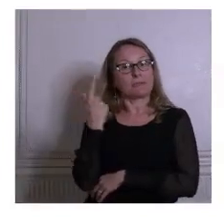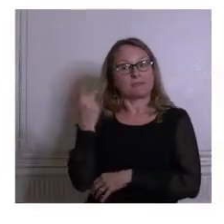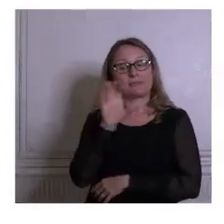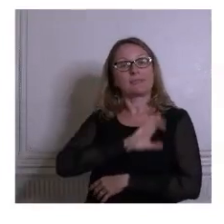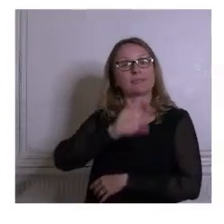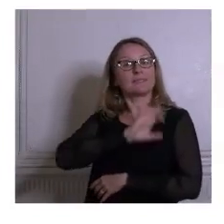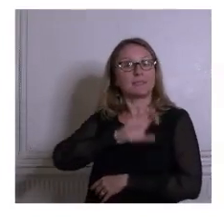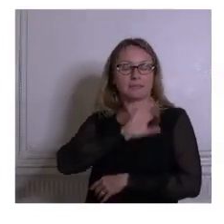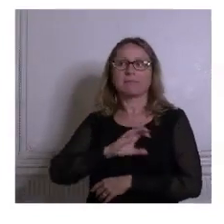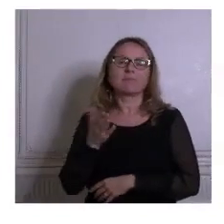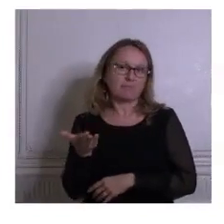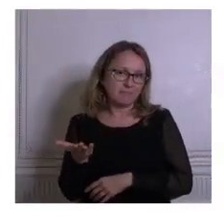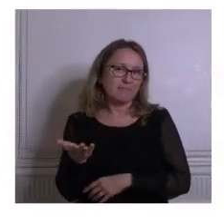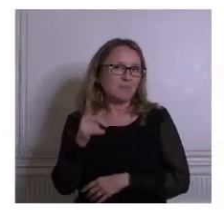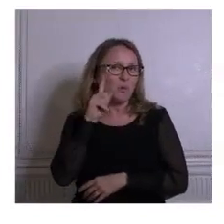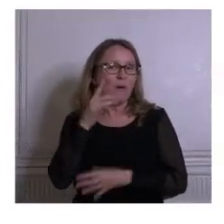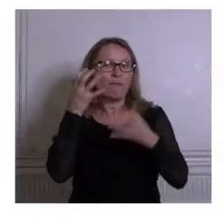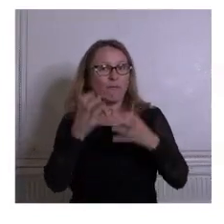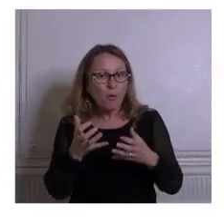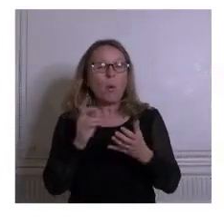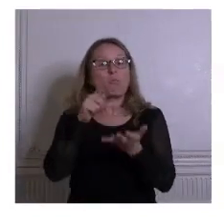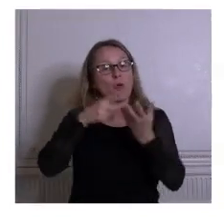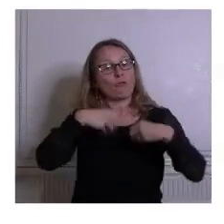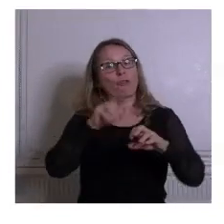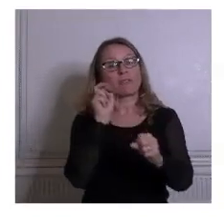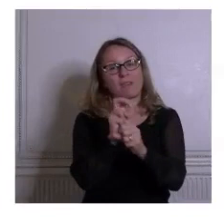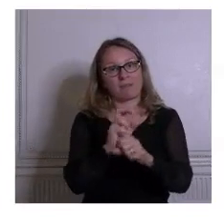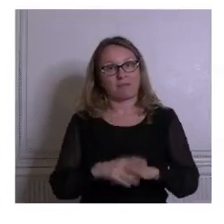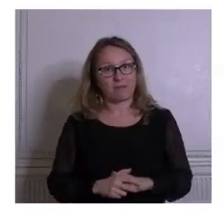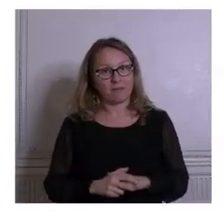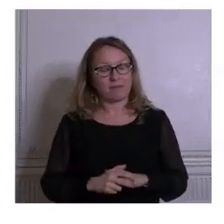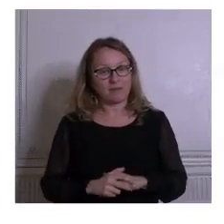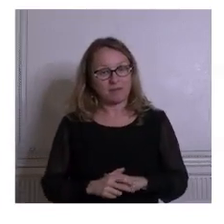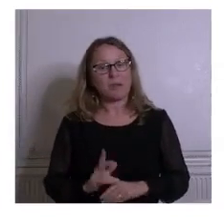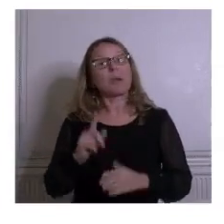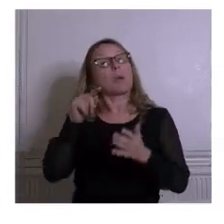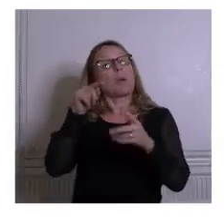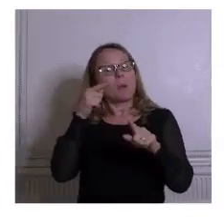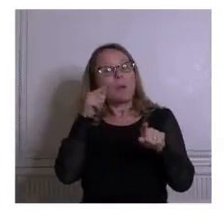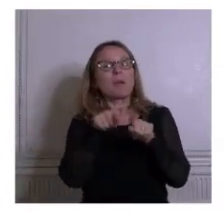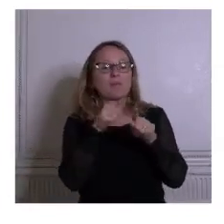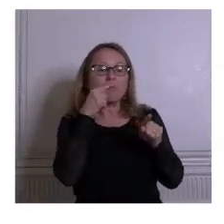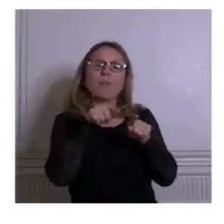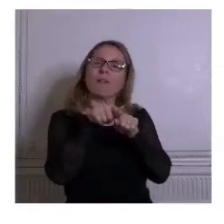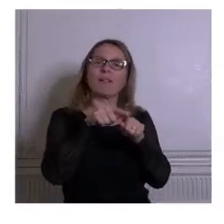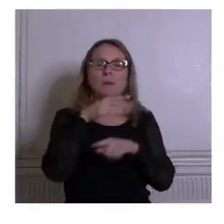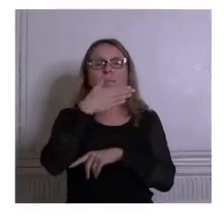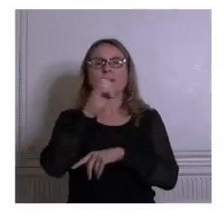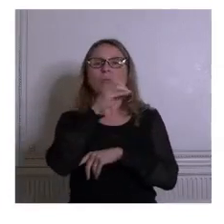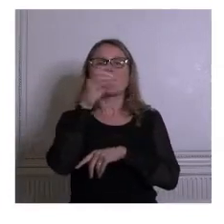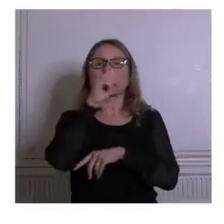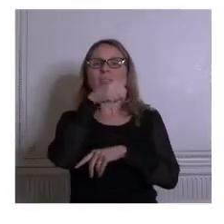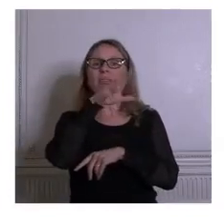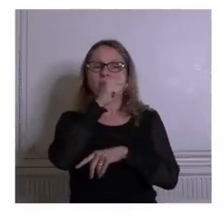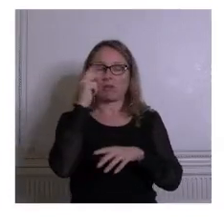elle est d'accord ou pas avec la réouverture de cette gare. Donc c'est très important. Sachez une chose. On a parlé de